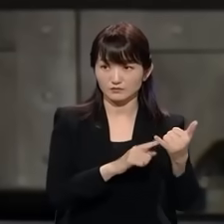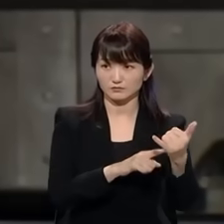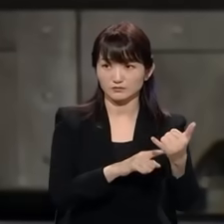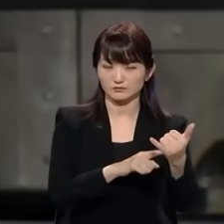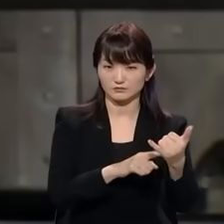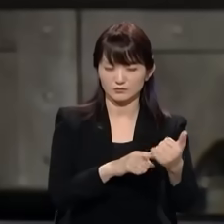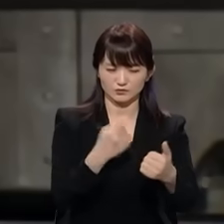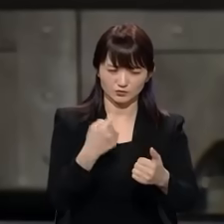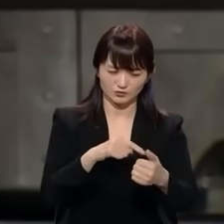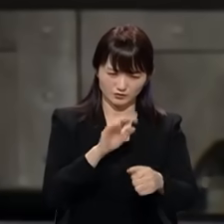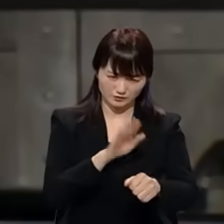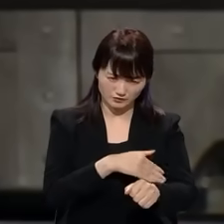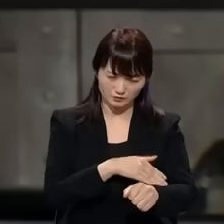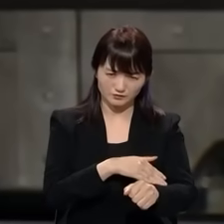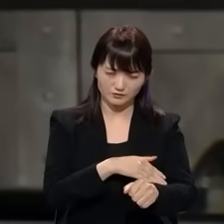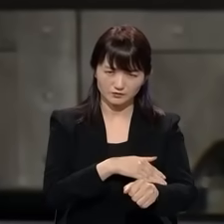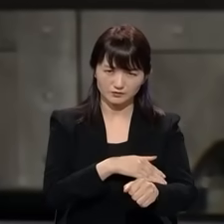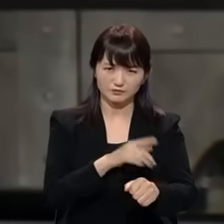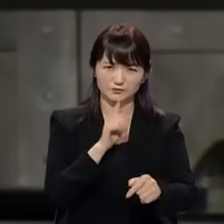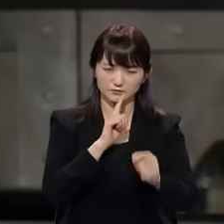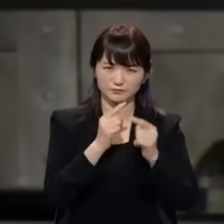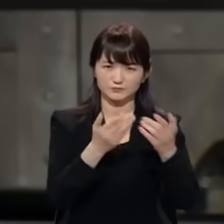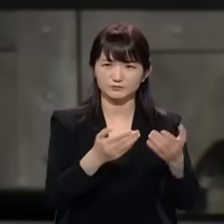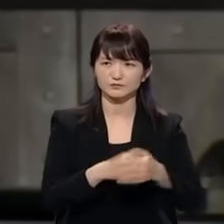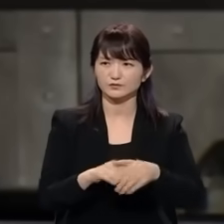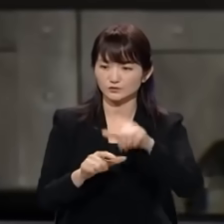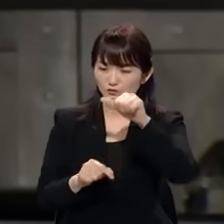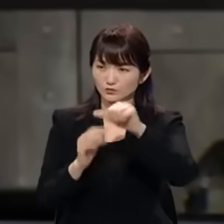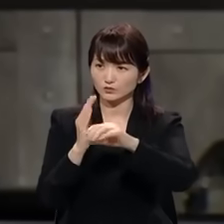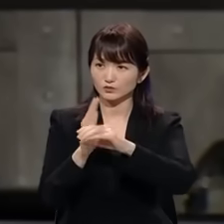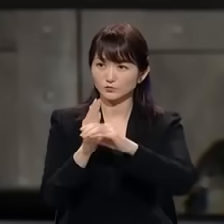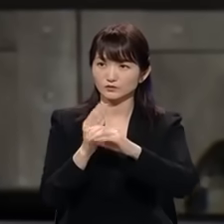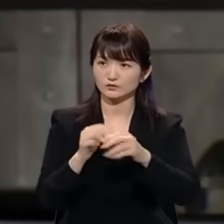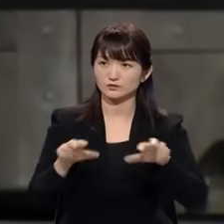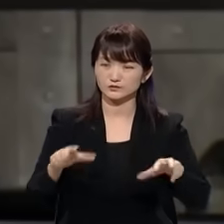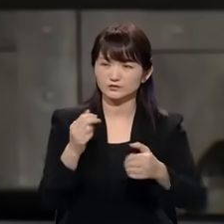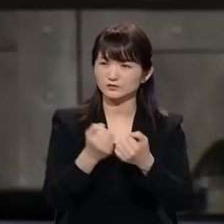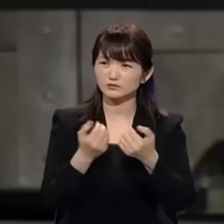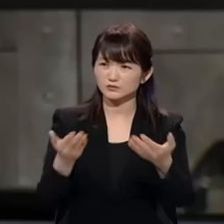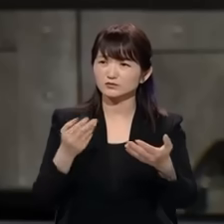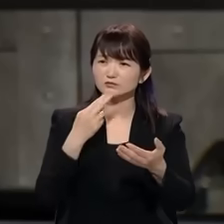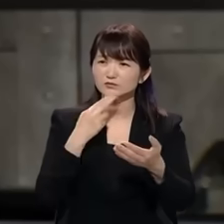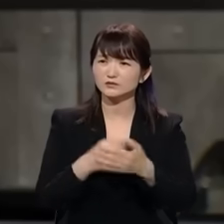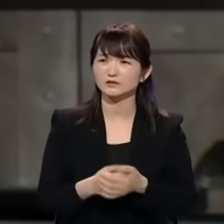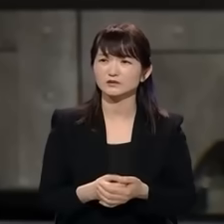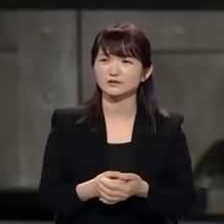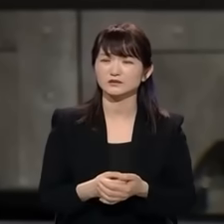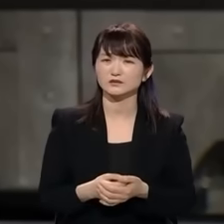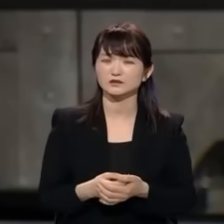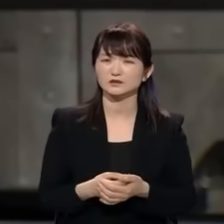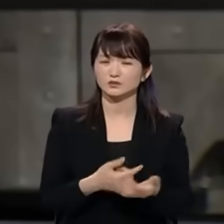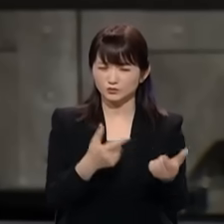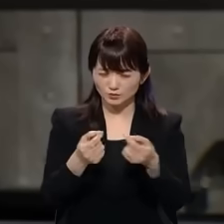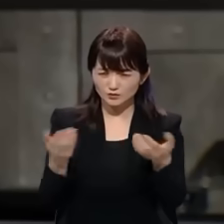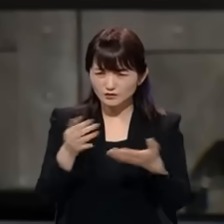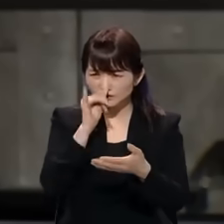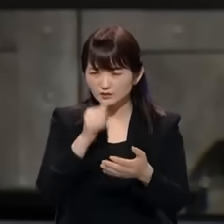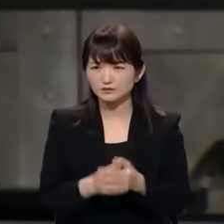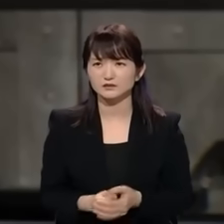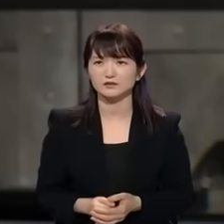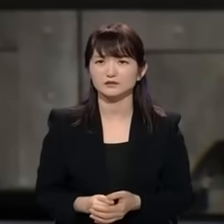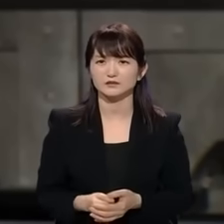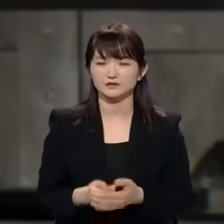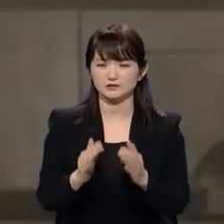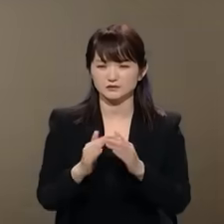잘못하고 있다는 걸 다시 한번 제가 말씀드려야 될 것 같은 게 이게 5월 중순에도 지금 제가 설명드릴 필요 없이 지금 거의 똑같은 일이 한번 있었습니다. 또 일찍 갈라 그러다가